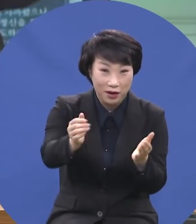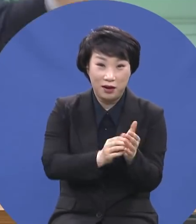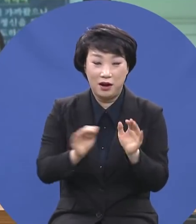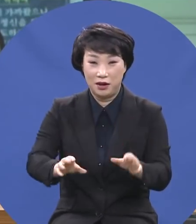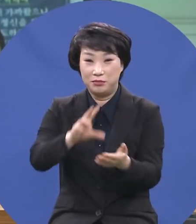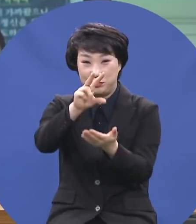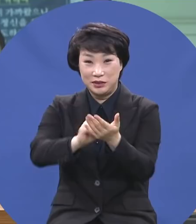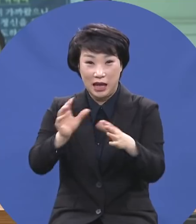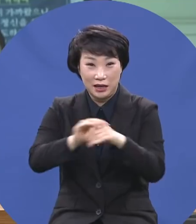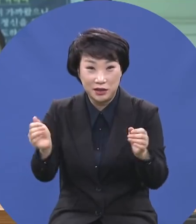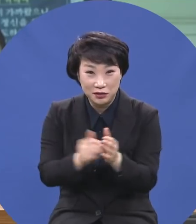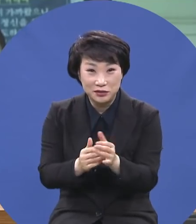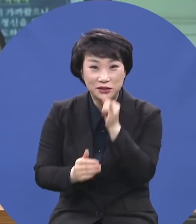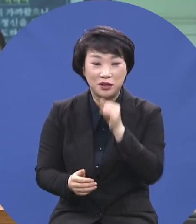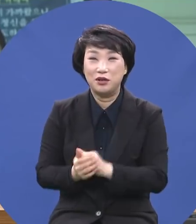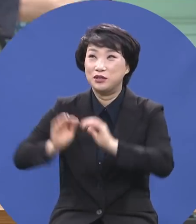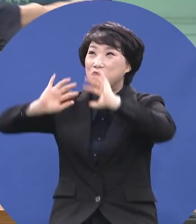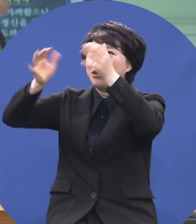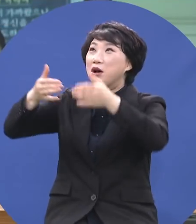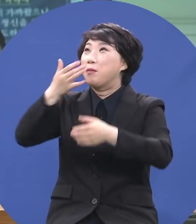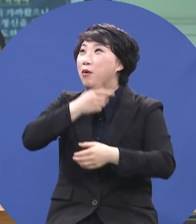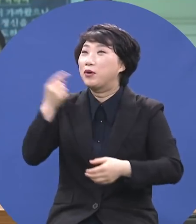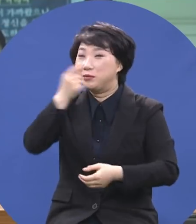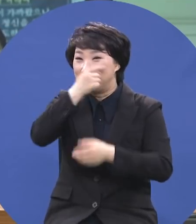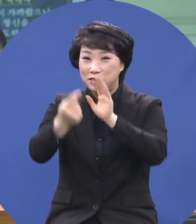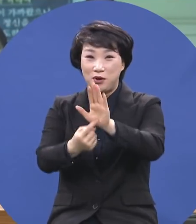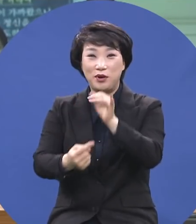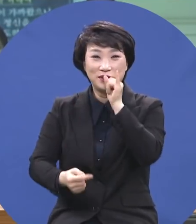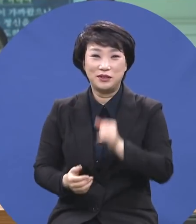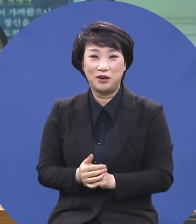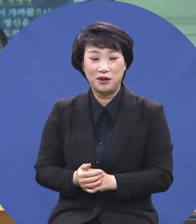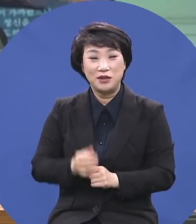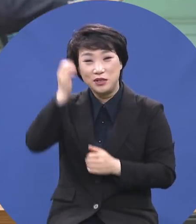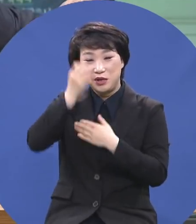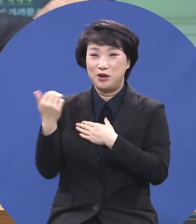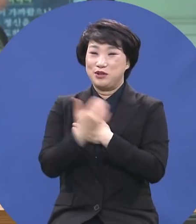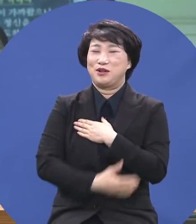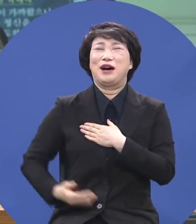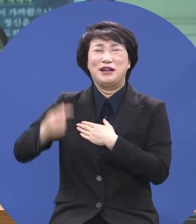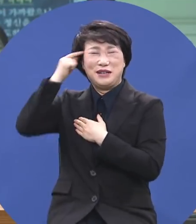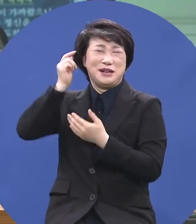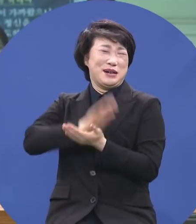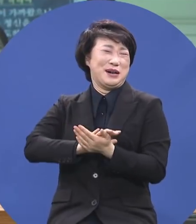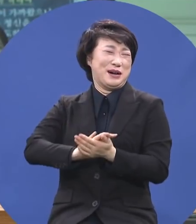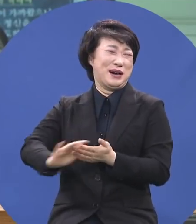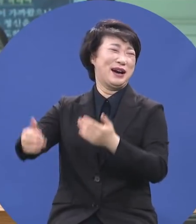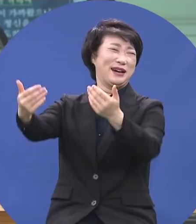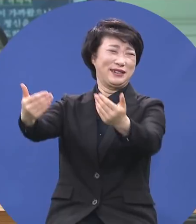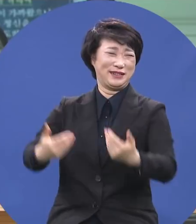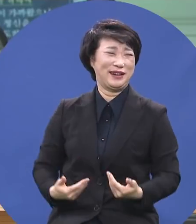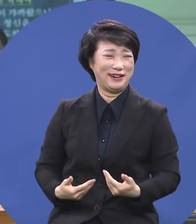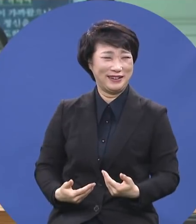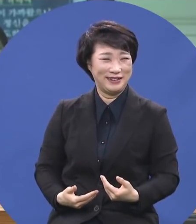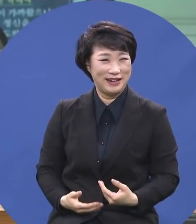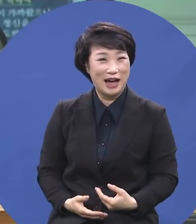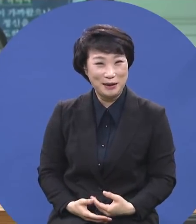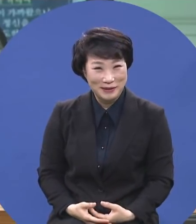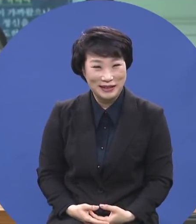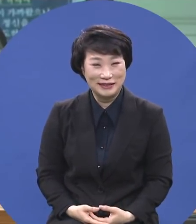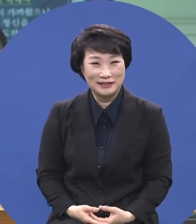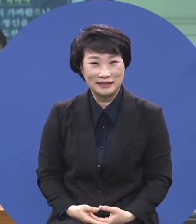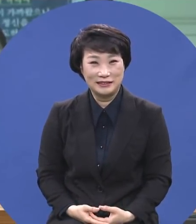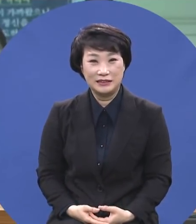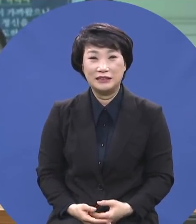문제는 해결돼, 천국 복음은 증거돼, 영육간에 시원하게 하신다 이